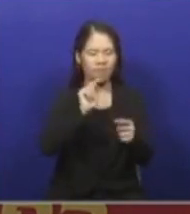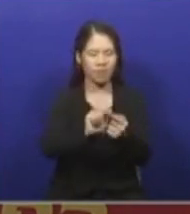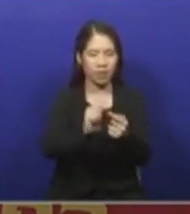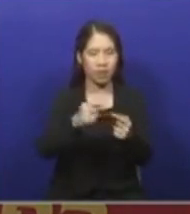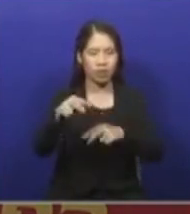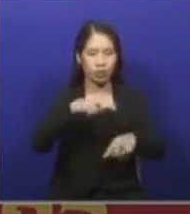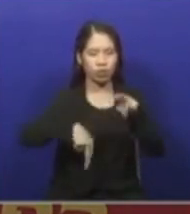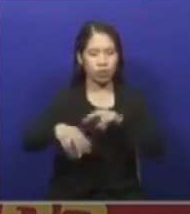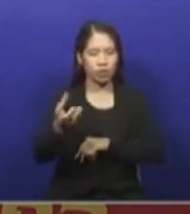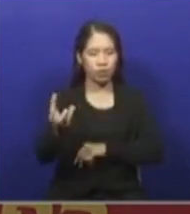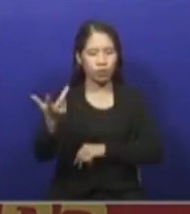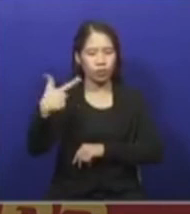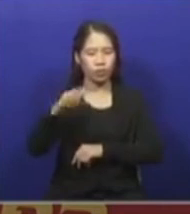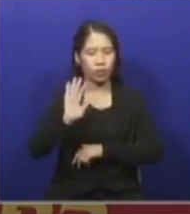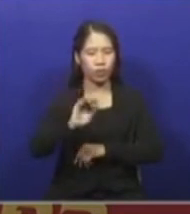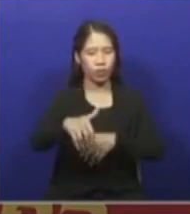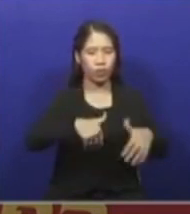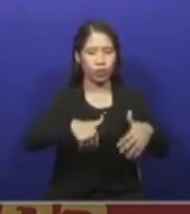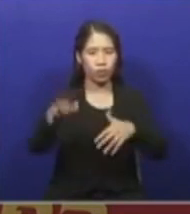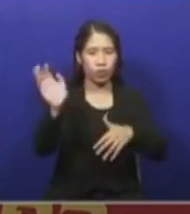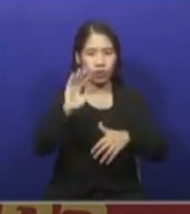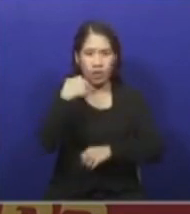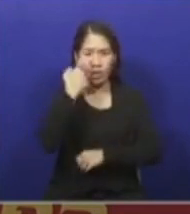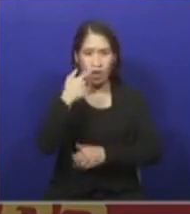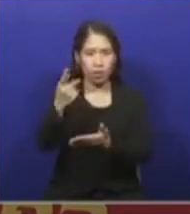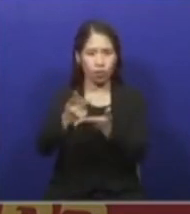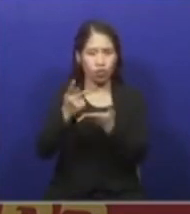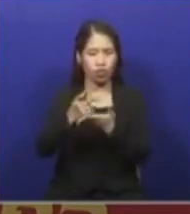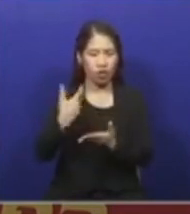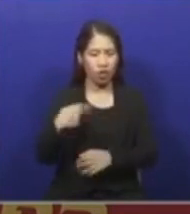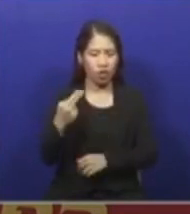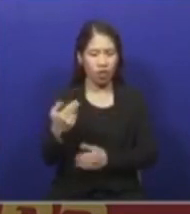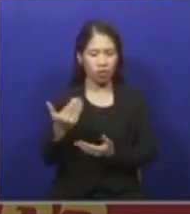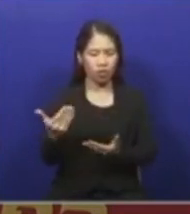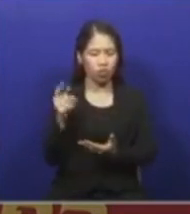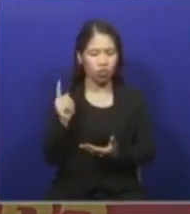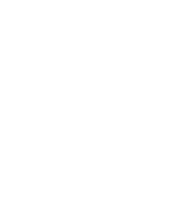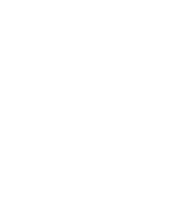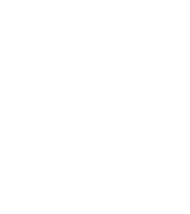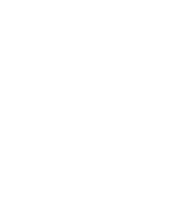พี่น้องประชาชนอย่าให้ลุงกู้มาล้างผลาญแล้วปล่อยให้ลูกหลานใช้หนี้ครับขอบคุณครับ